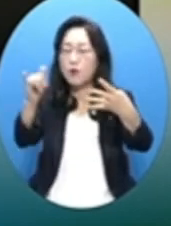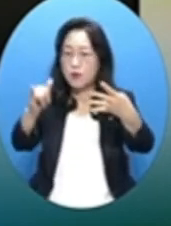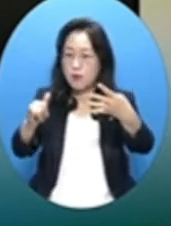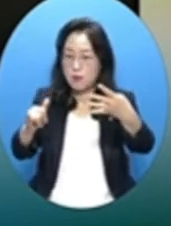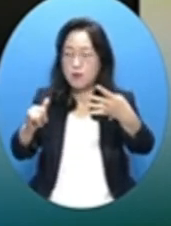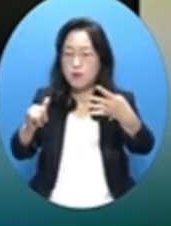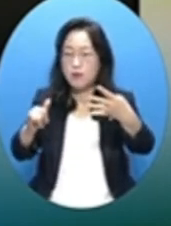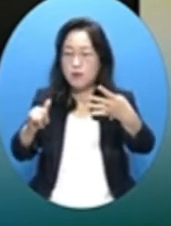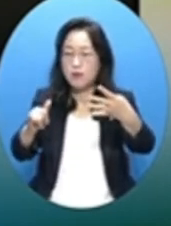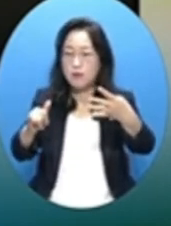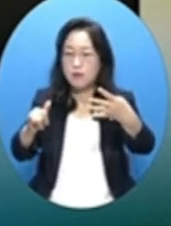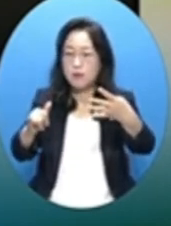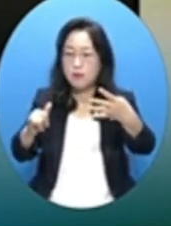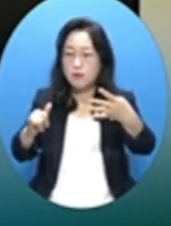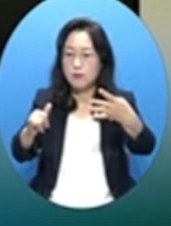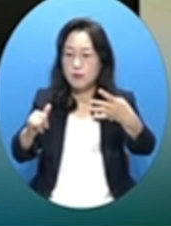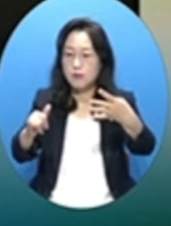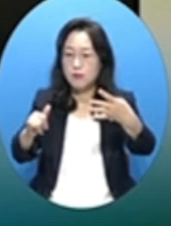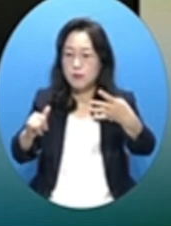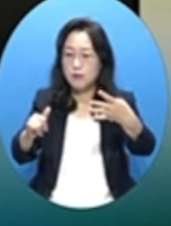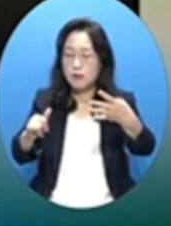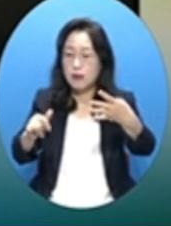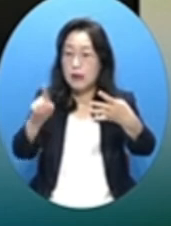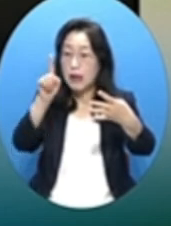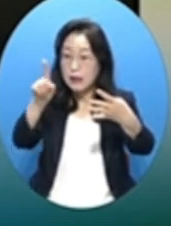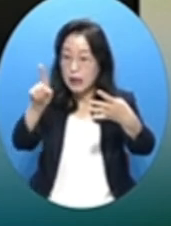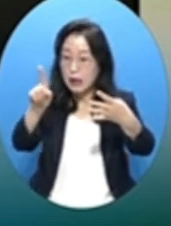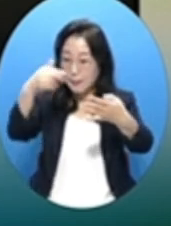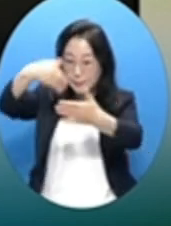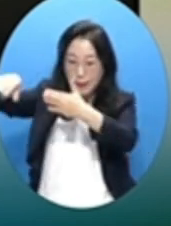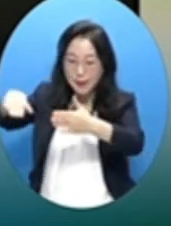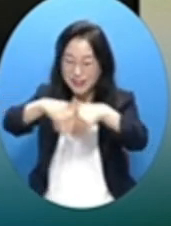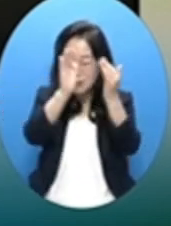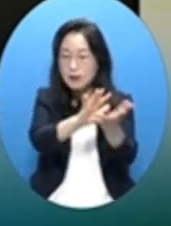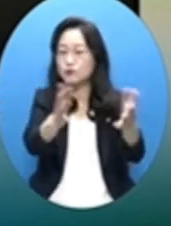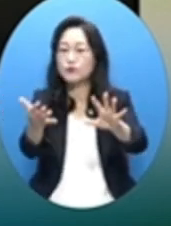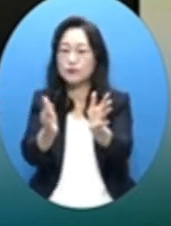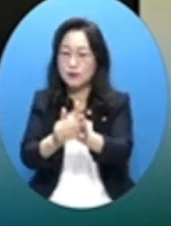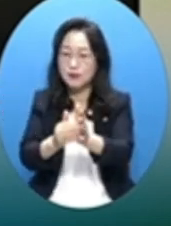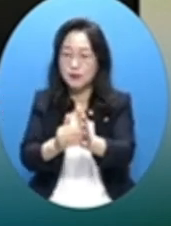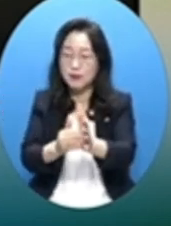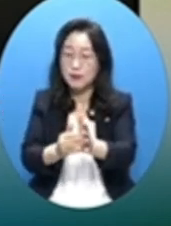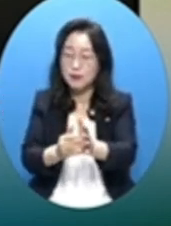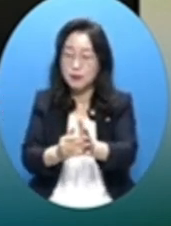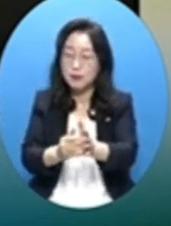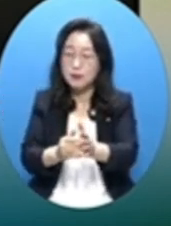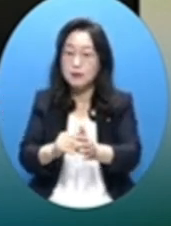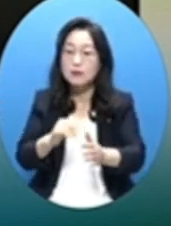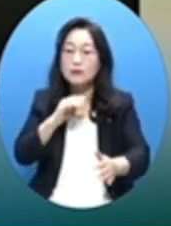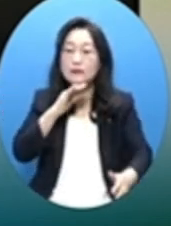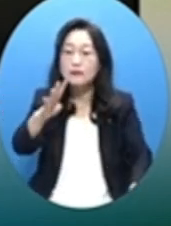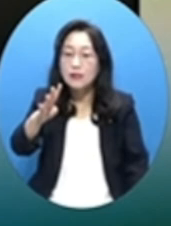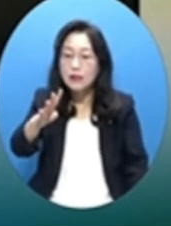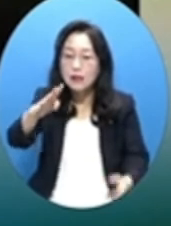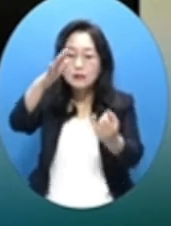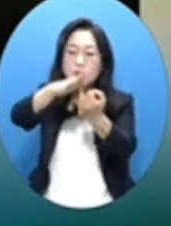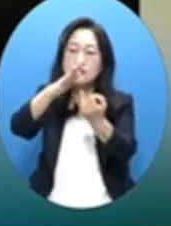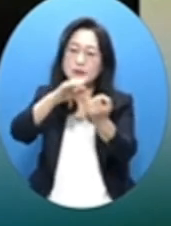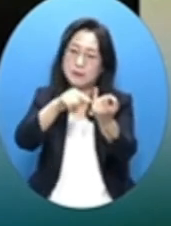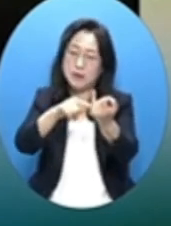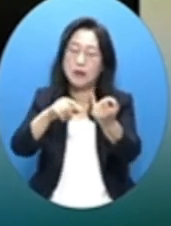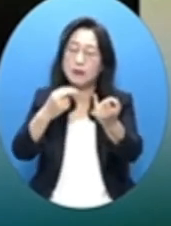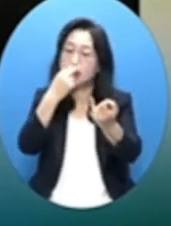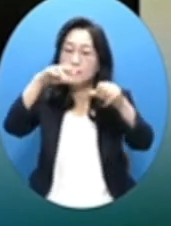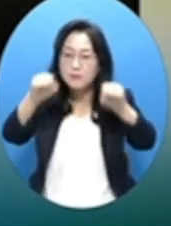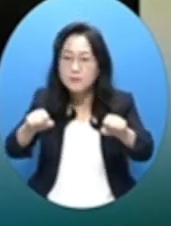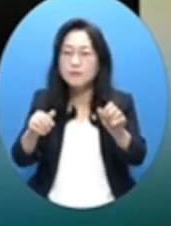154명이 중에 한 명 여자아이를 빼놓고 다 죽었습니다. 그중에 유일한 생존자가 4살 난 여자아이 세실리아입니다.